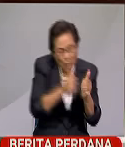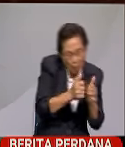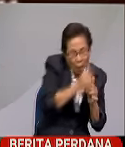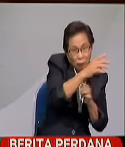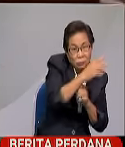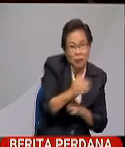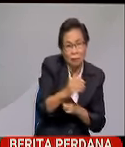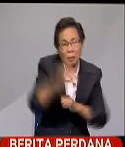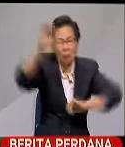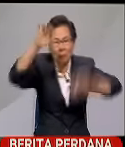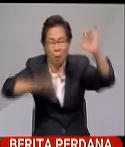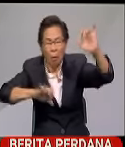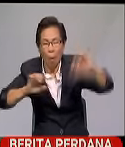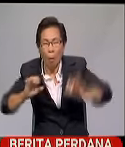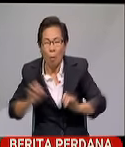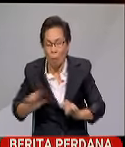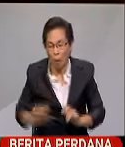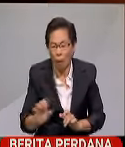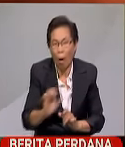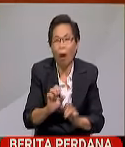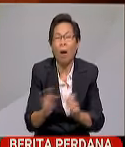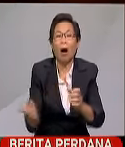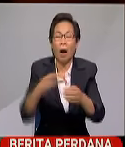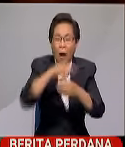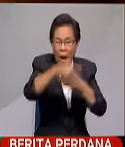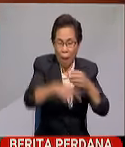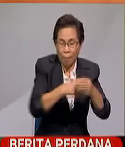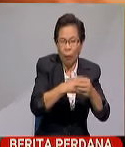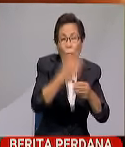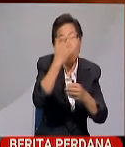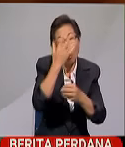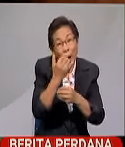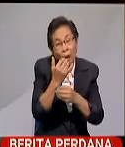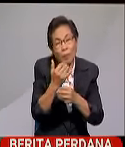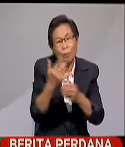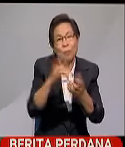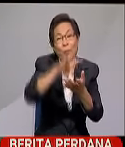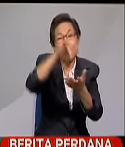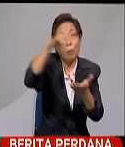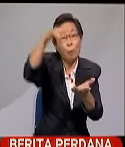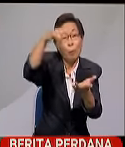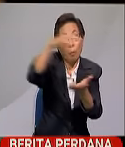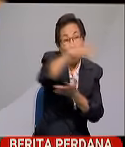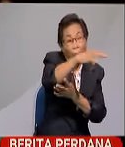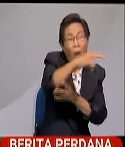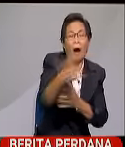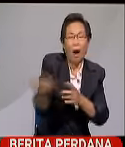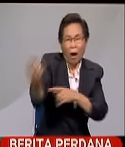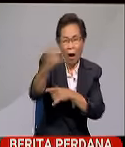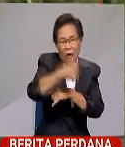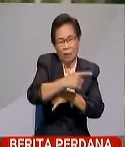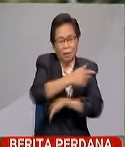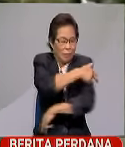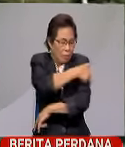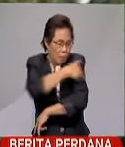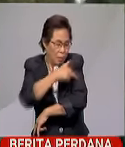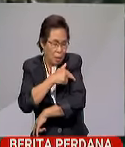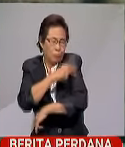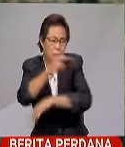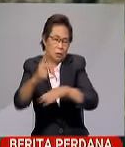serta penilaian terburu-buru mengenai punca nahas. Beliau turut mengumumkan hari ini sebagai Hari Berkabung Kebangsaan.